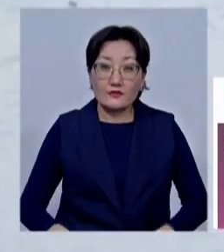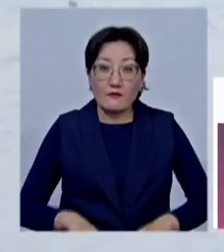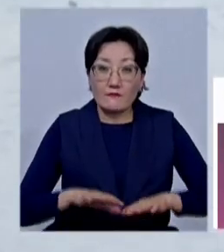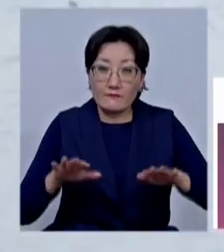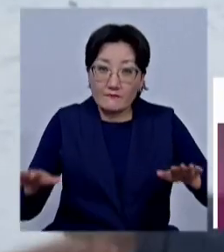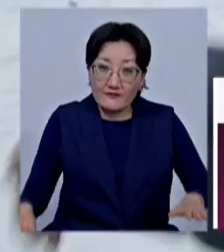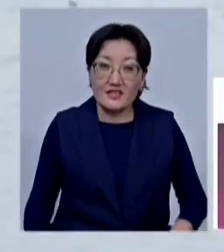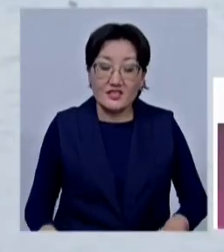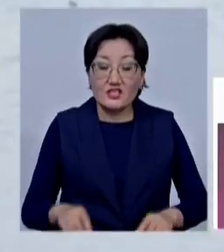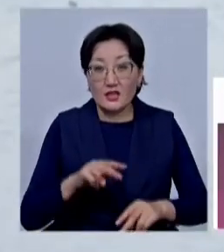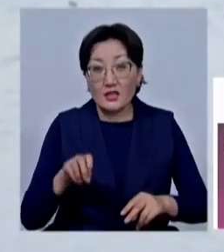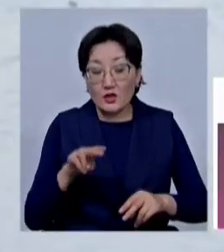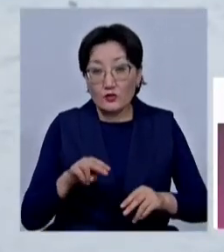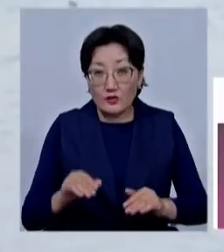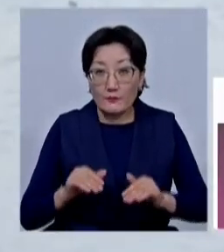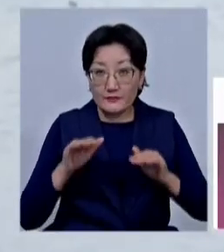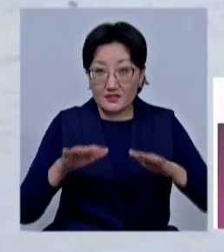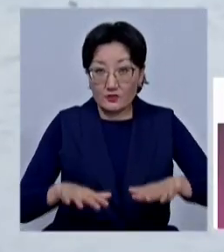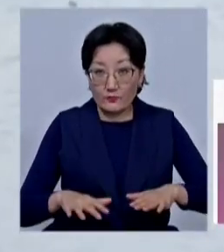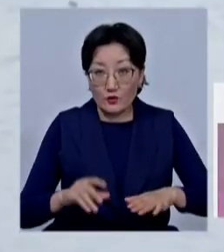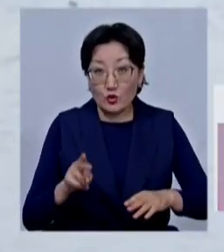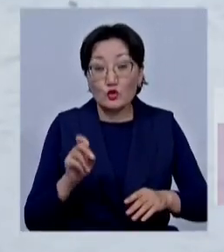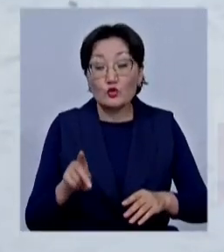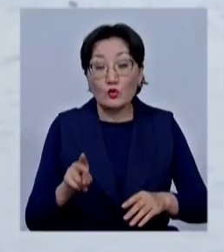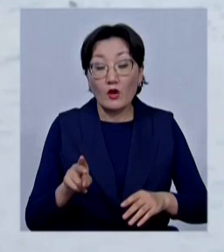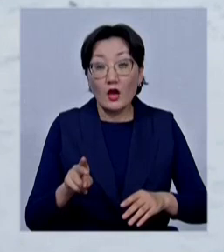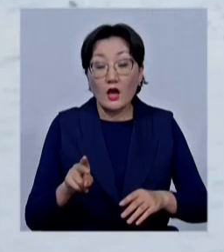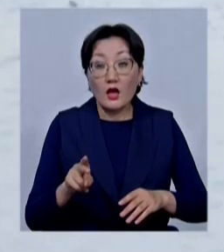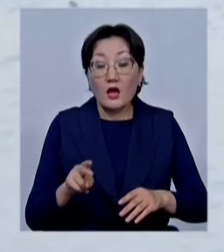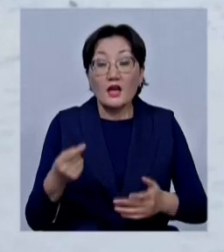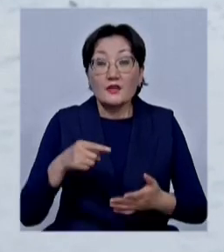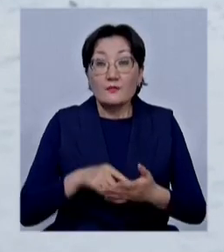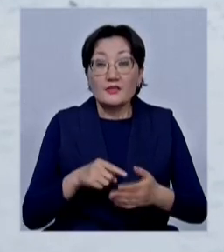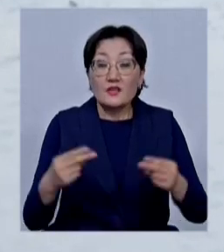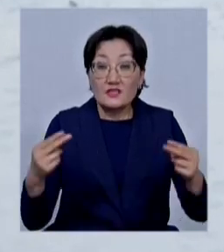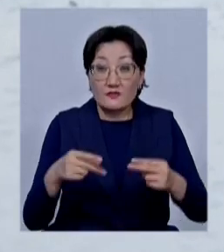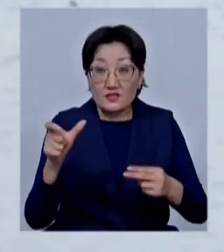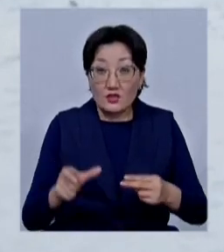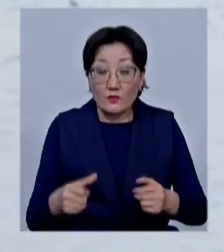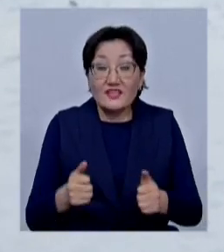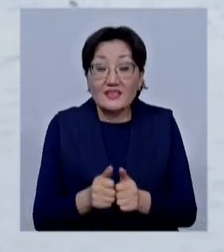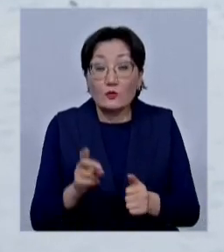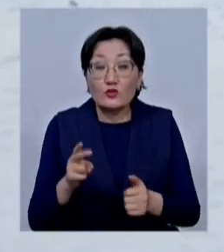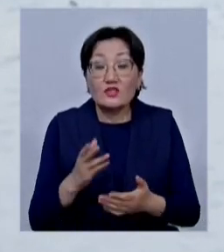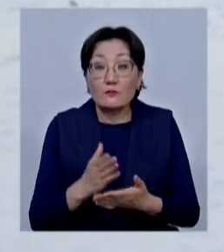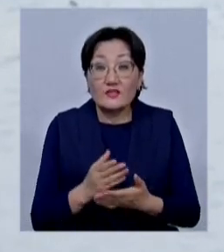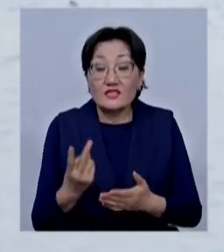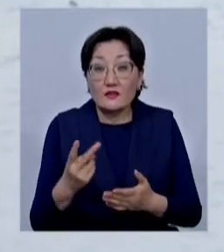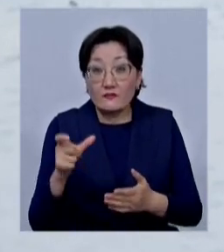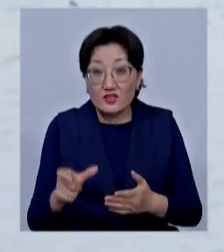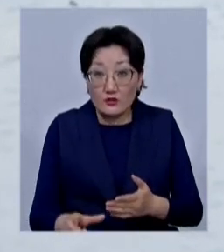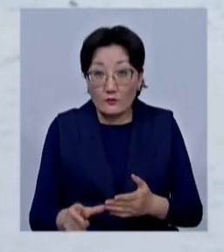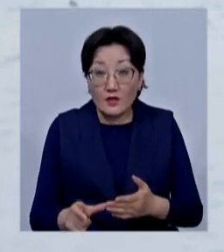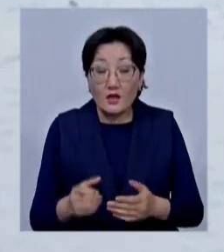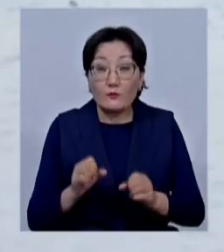вылезти на лед. А тот, кто, значит, оказался свидетелем рядом, если они шли, предположим, вдвоем, должен,